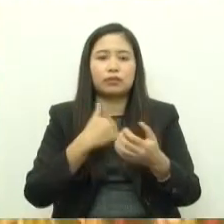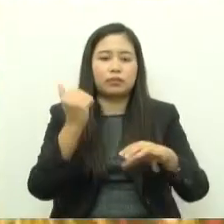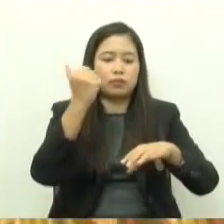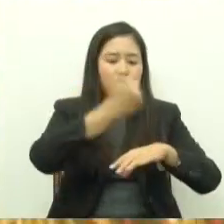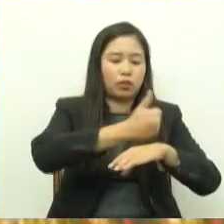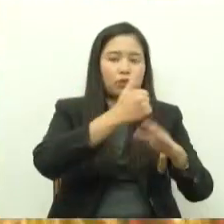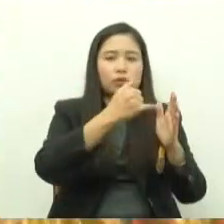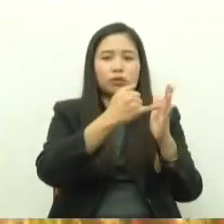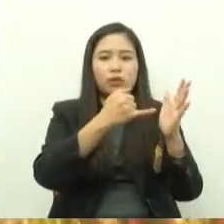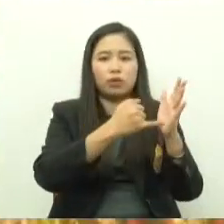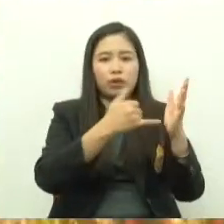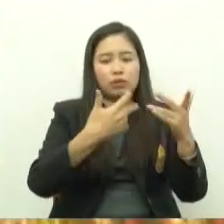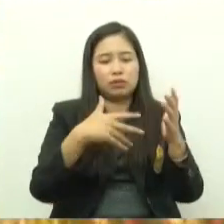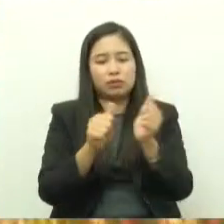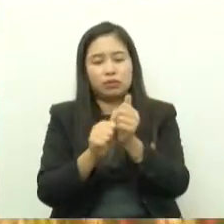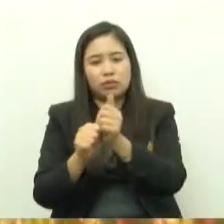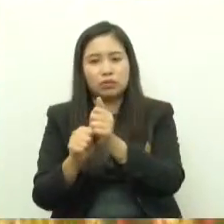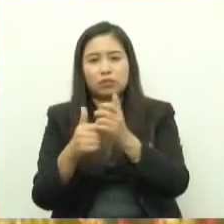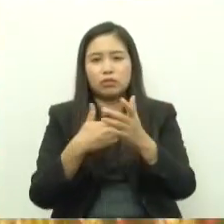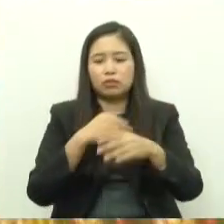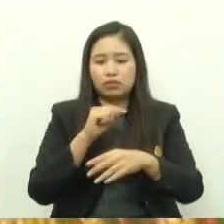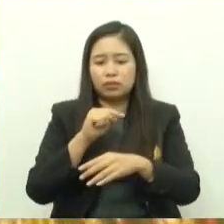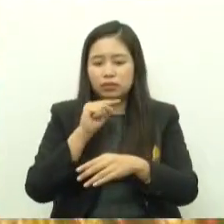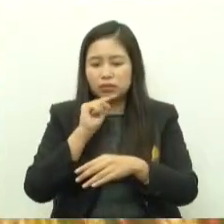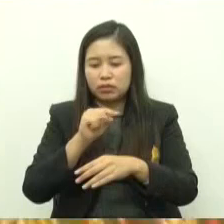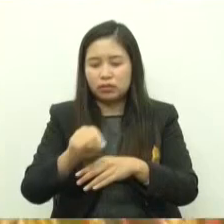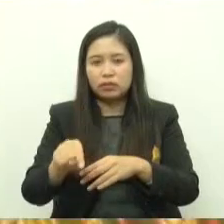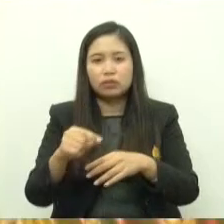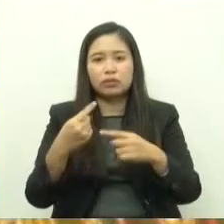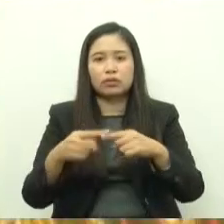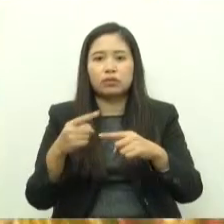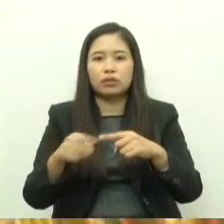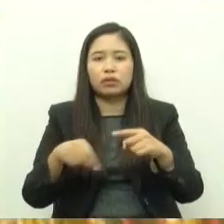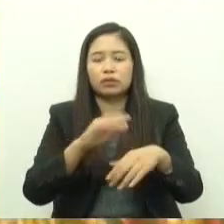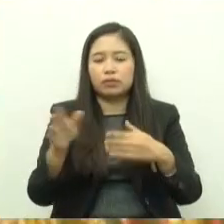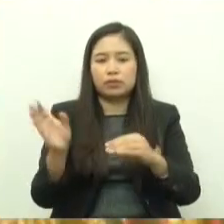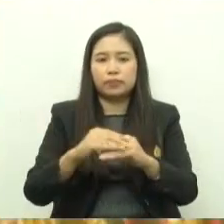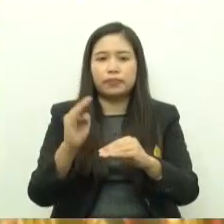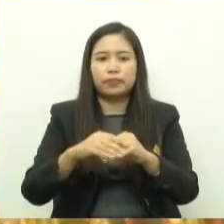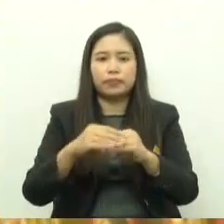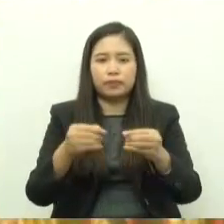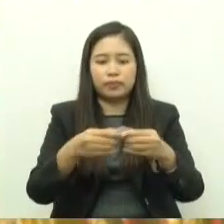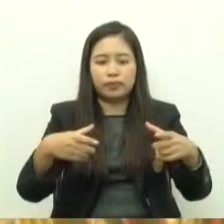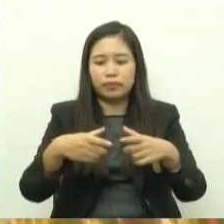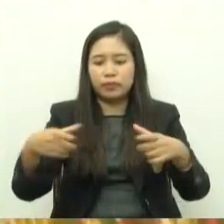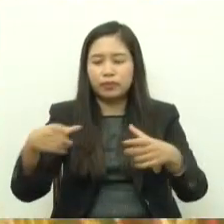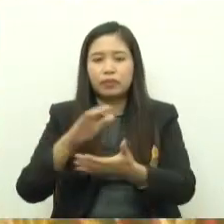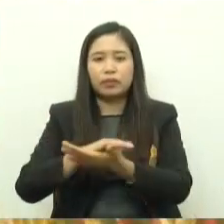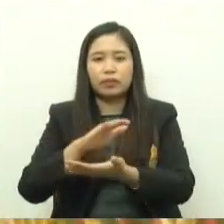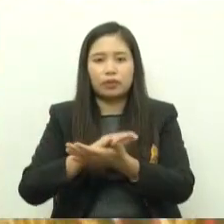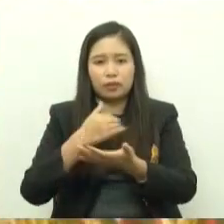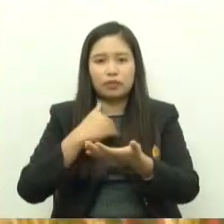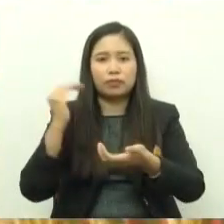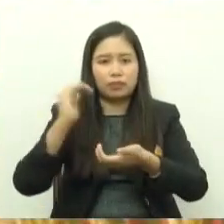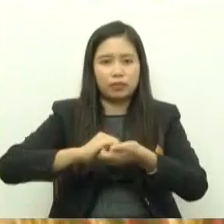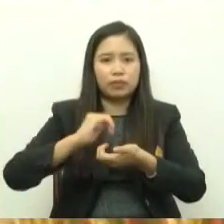ท่านนั่งเป็นหัวโต๊ะแล้วก็การสั่งการผ่านนายอำเภอทุกอำเภอที่เป็นสนามแข่งนะคะอันนี้ก็มีความร่วมมือเป็น